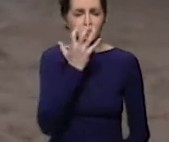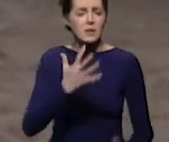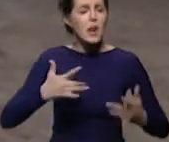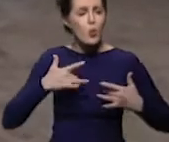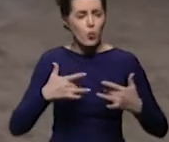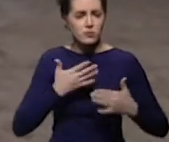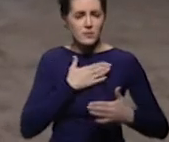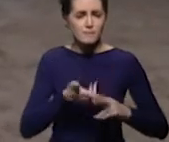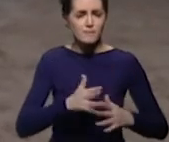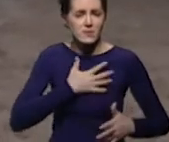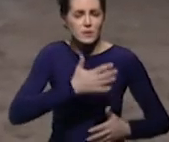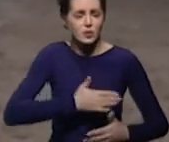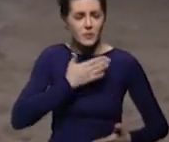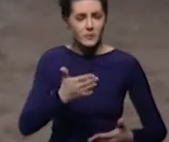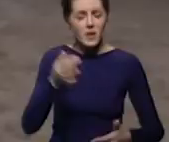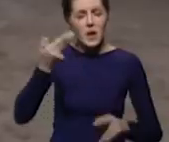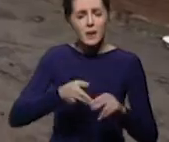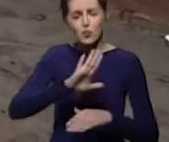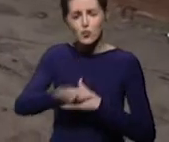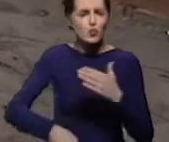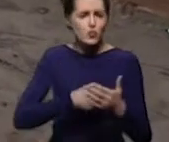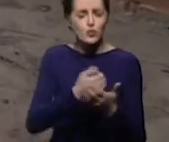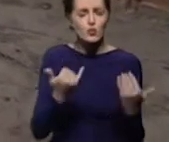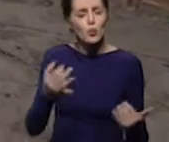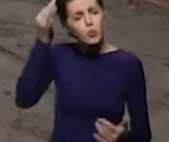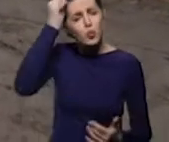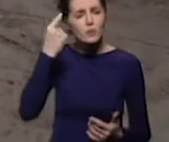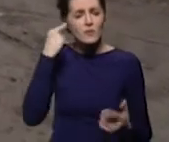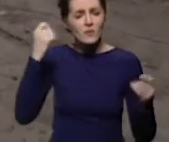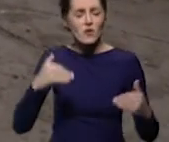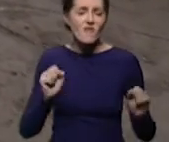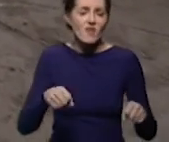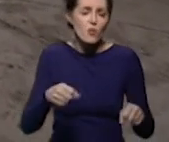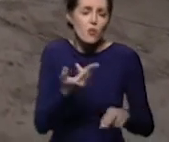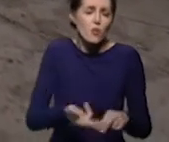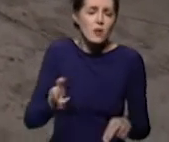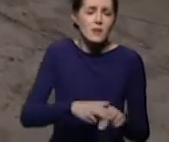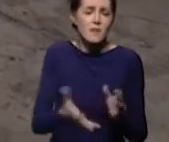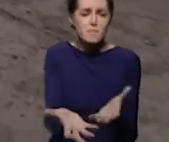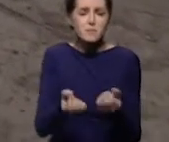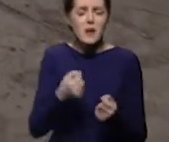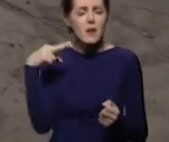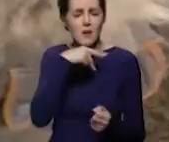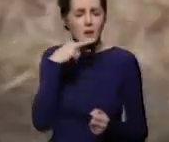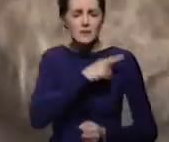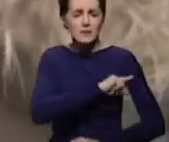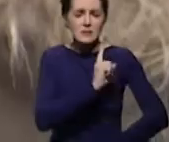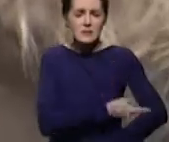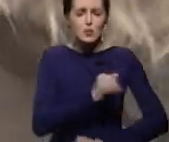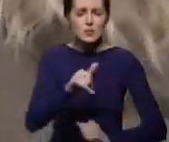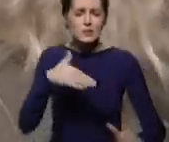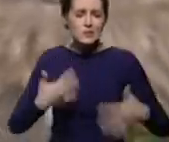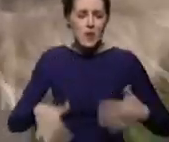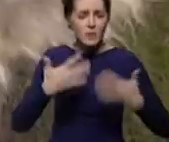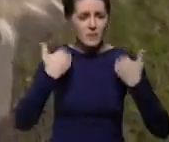дитина відчуває й досі. Наталя припускає, що приглухуватість спричинена прийманням антибіотиків. У хлопчика слабкий організм,